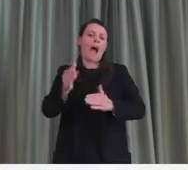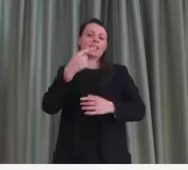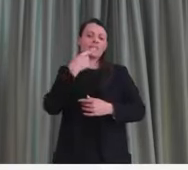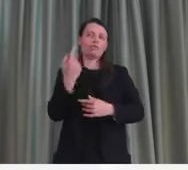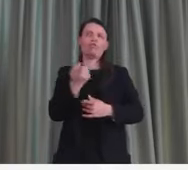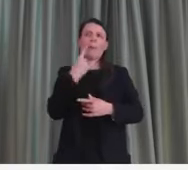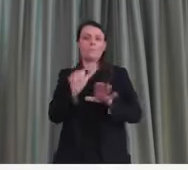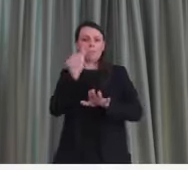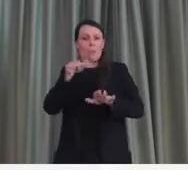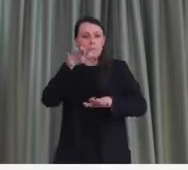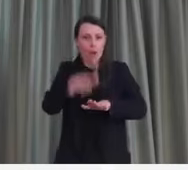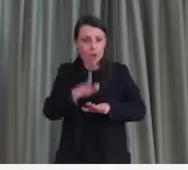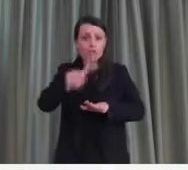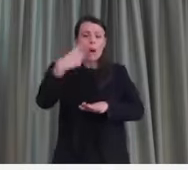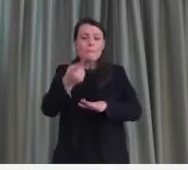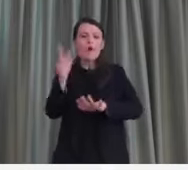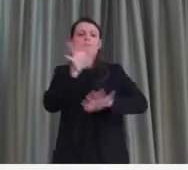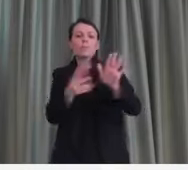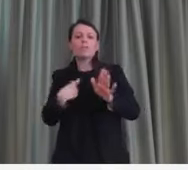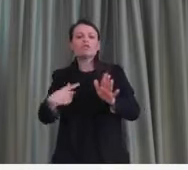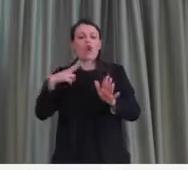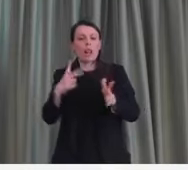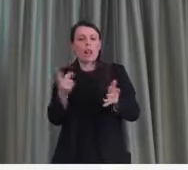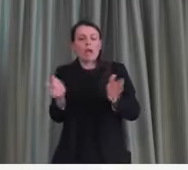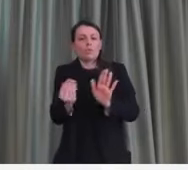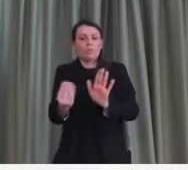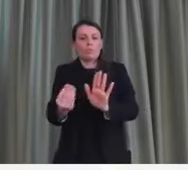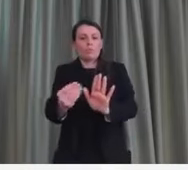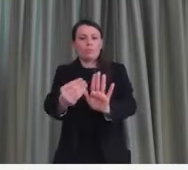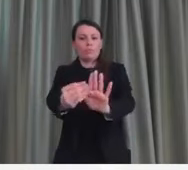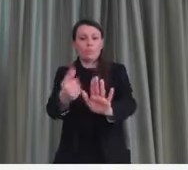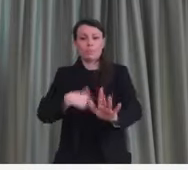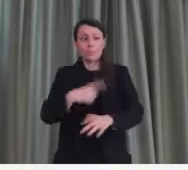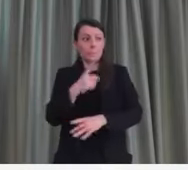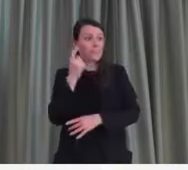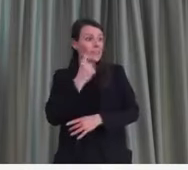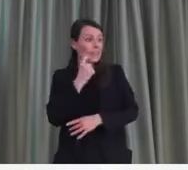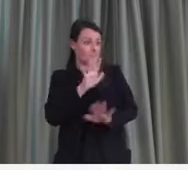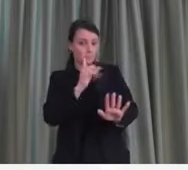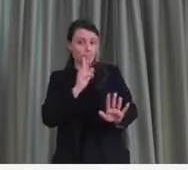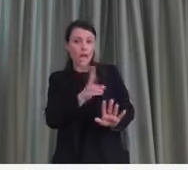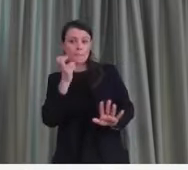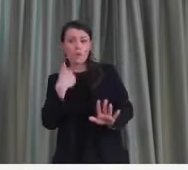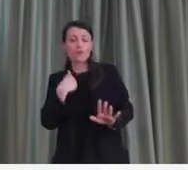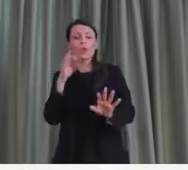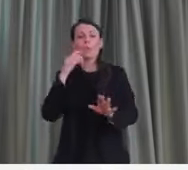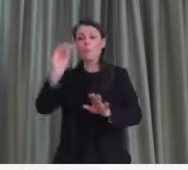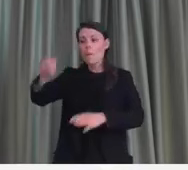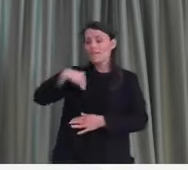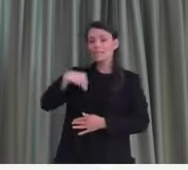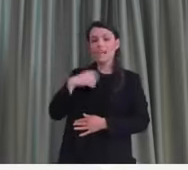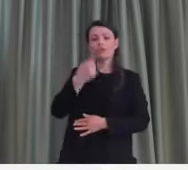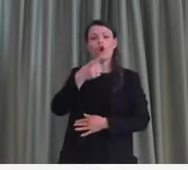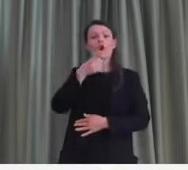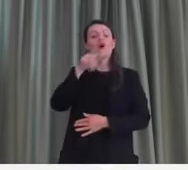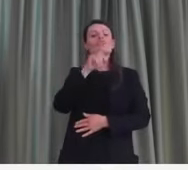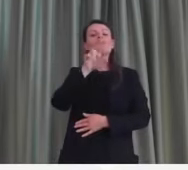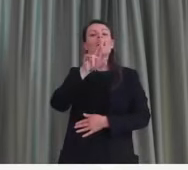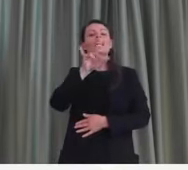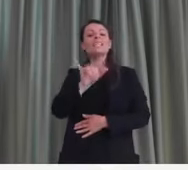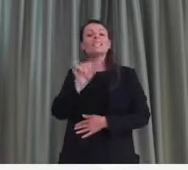informazioni davide ne approfitto per dire che è appena arrivato un messaggio da gerry scotti che mi ha scritto ho scaricato